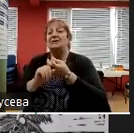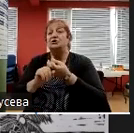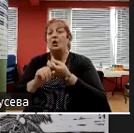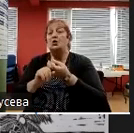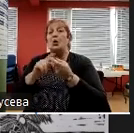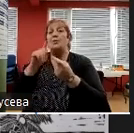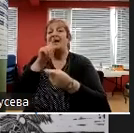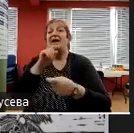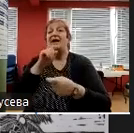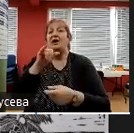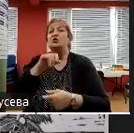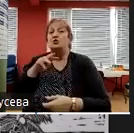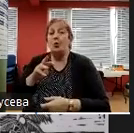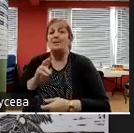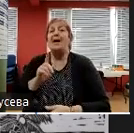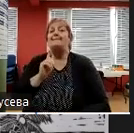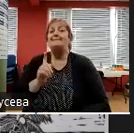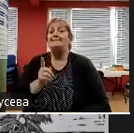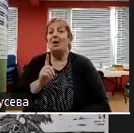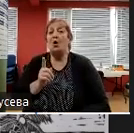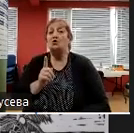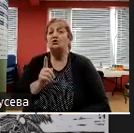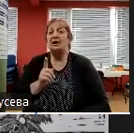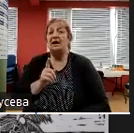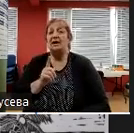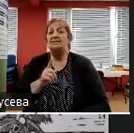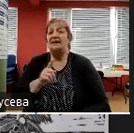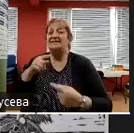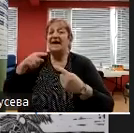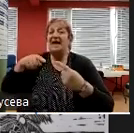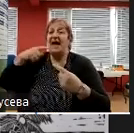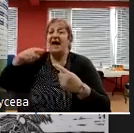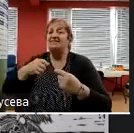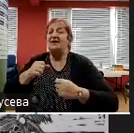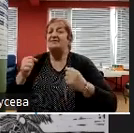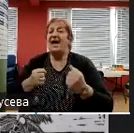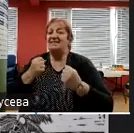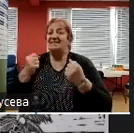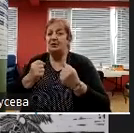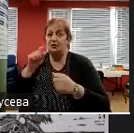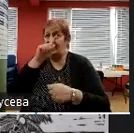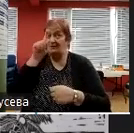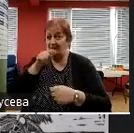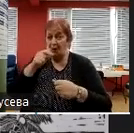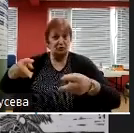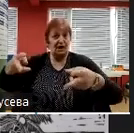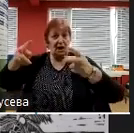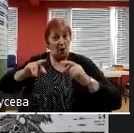Zoom може да се развива такава дейност с въпроси и